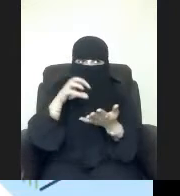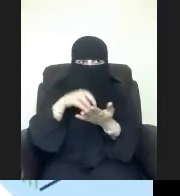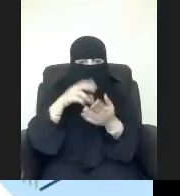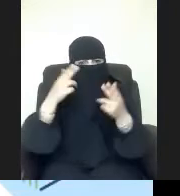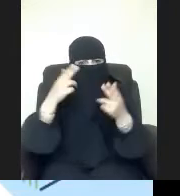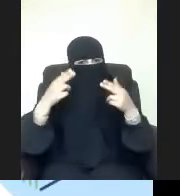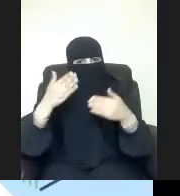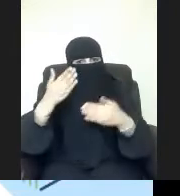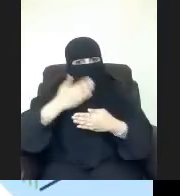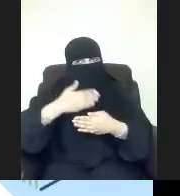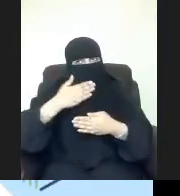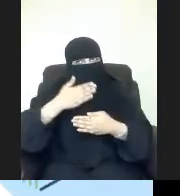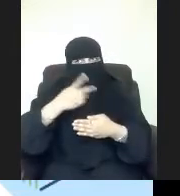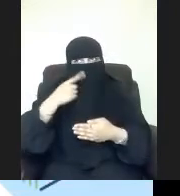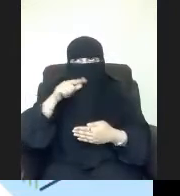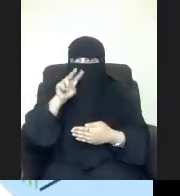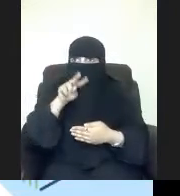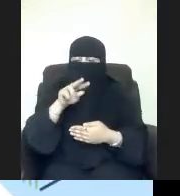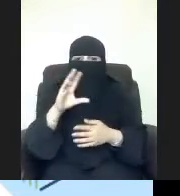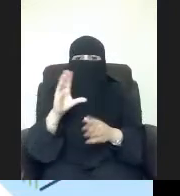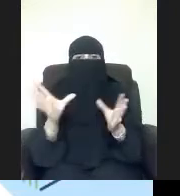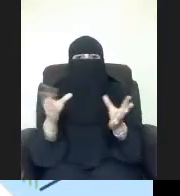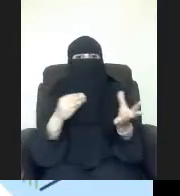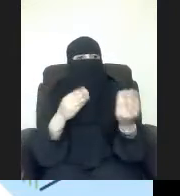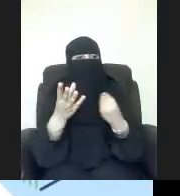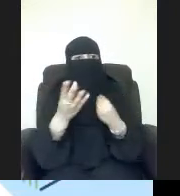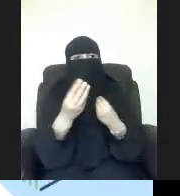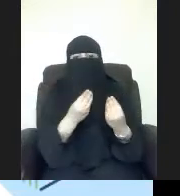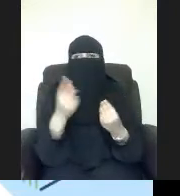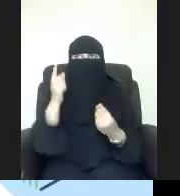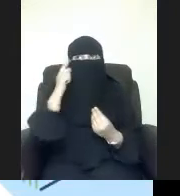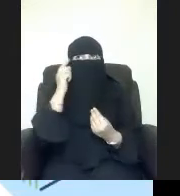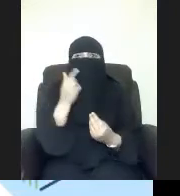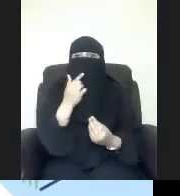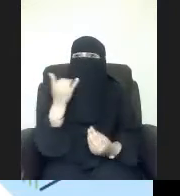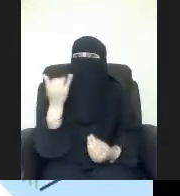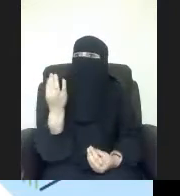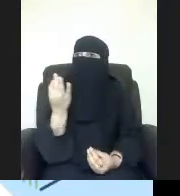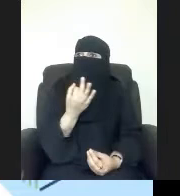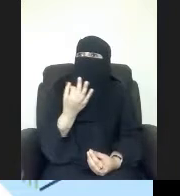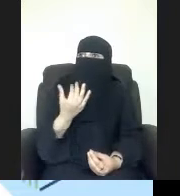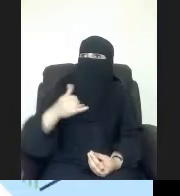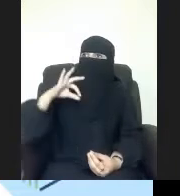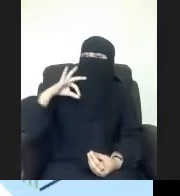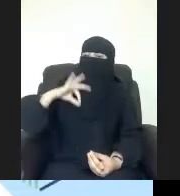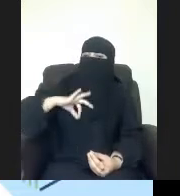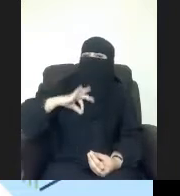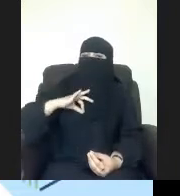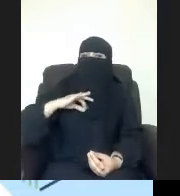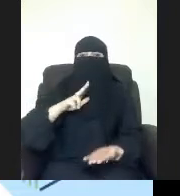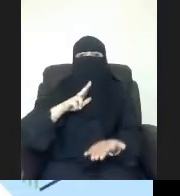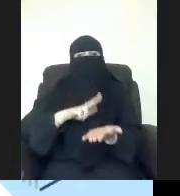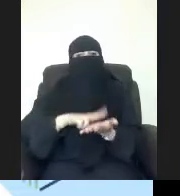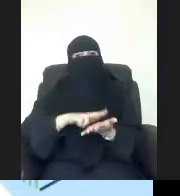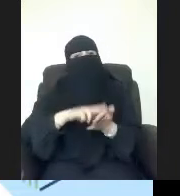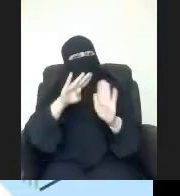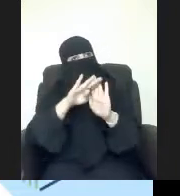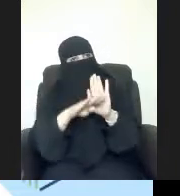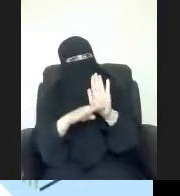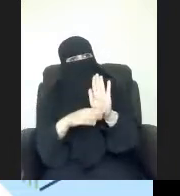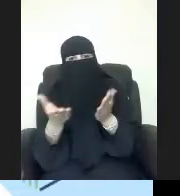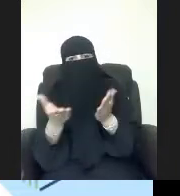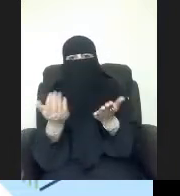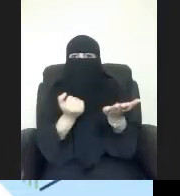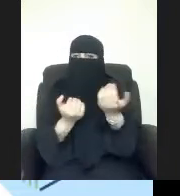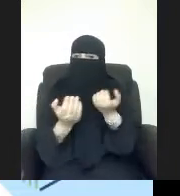منصة أدومي، منصة دروب. الاستفادة من التطبيقات التعليمية التي توفر شروح تطبيقات الأبليكيشن موجودة على